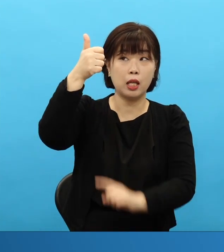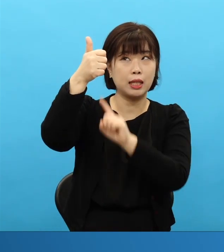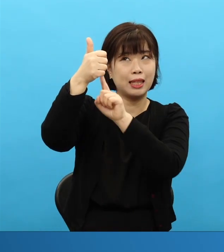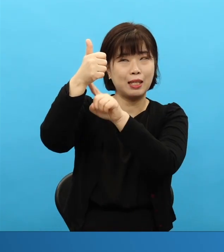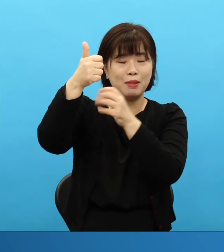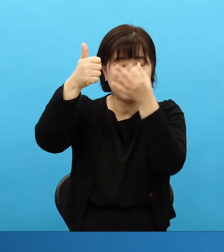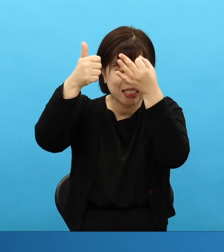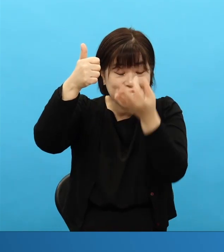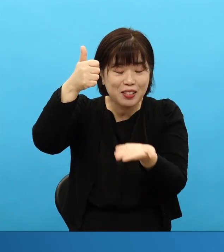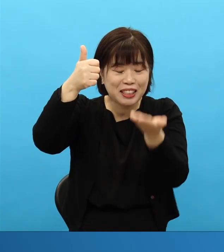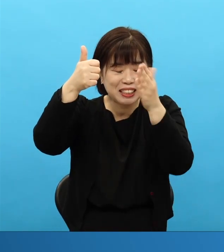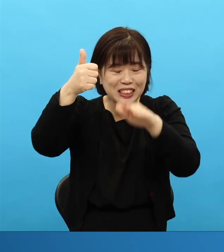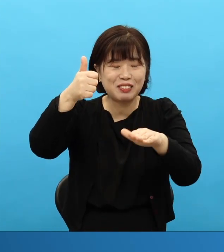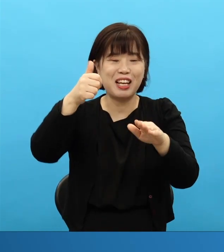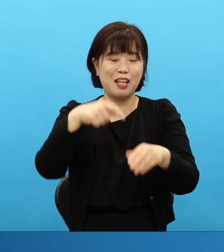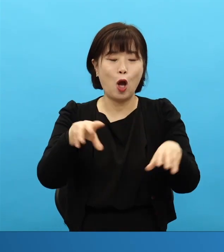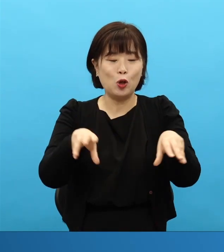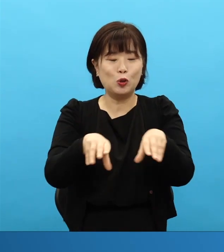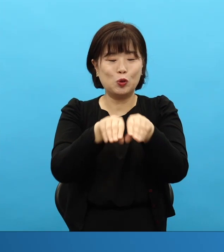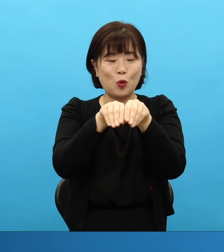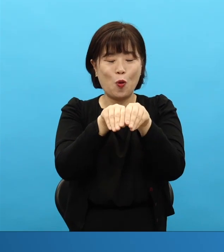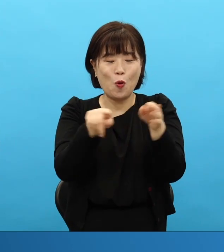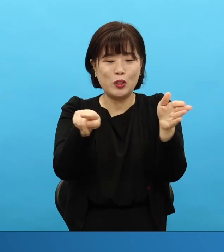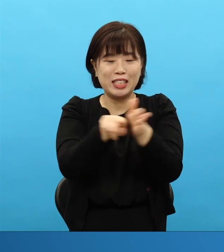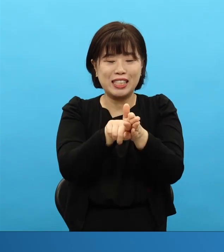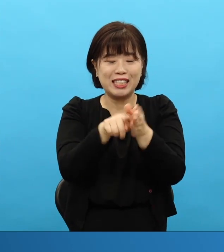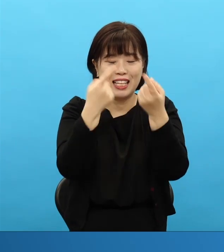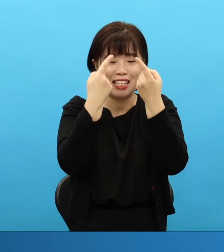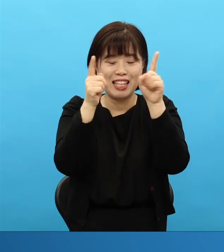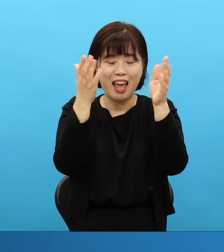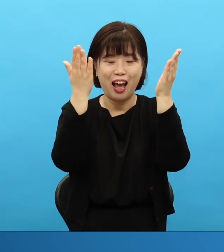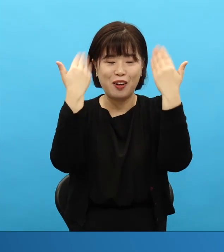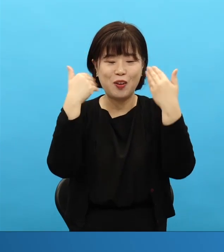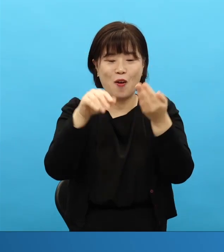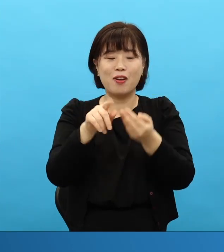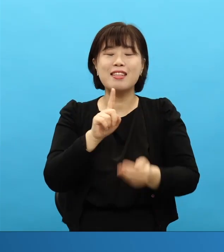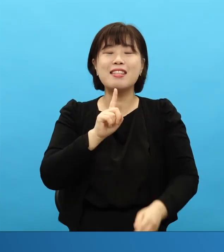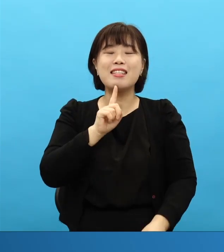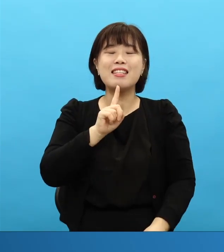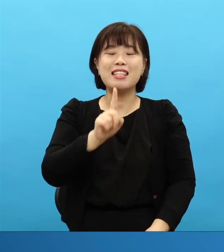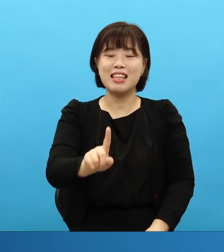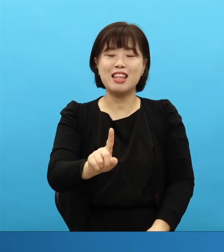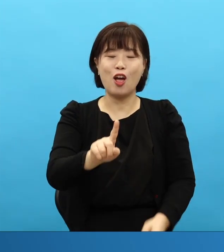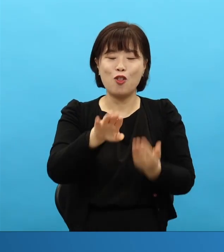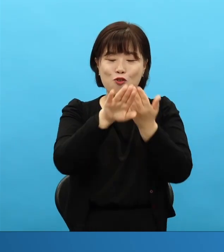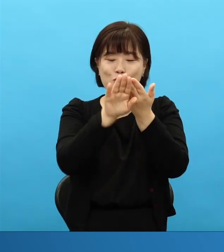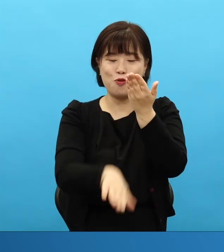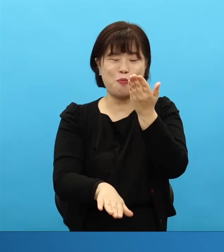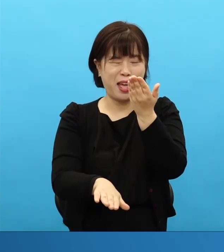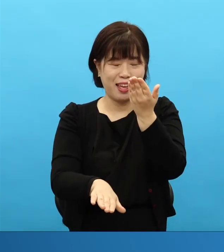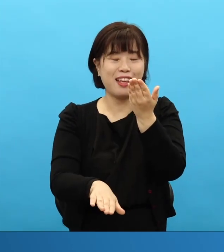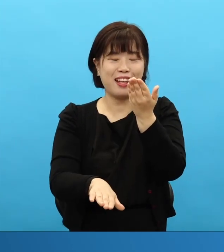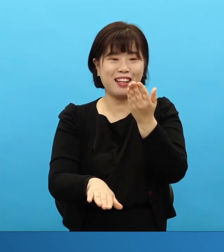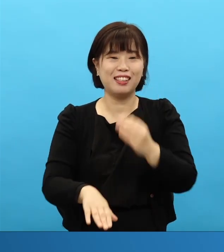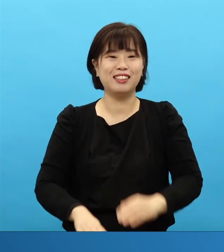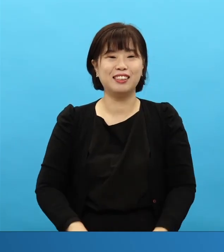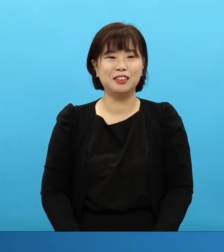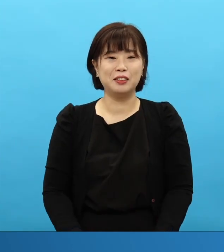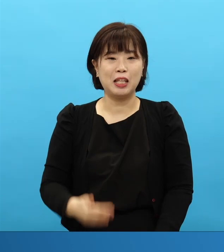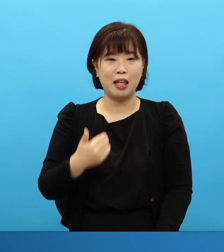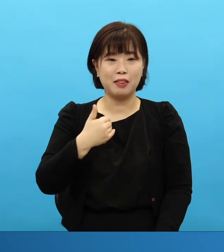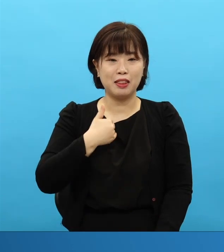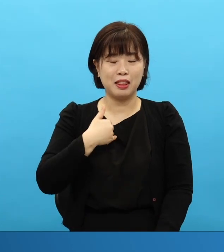후배시더라고요. 저는 총신대학원 77회입니다. 그래서 제가 앞선